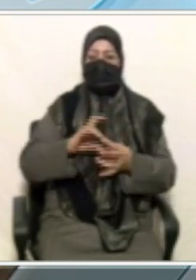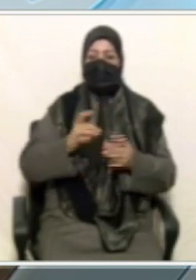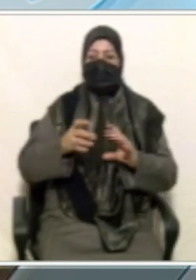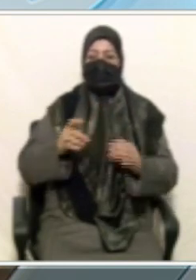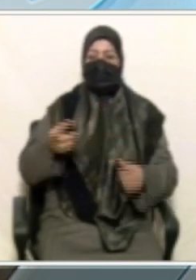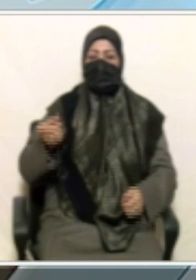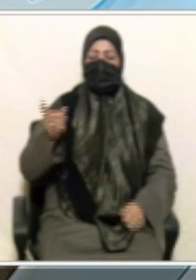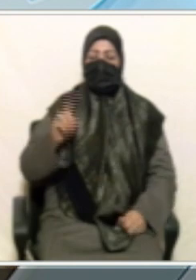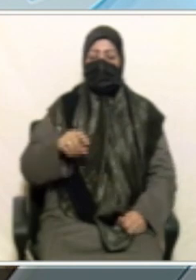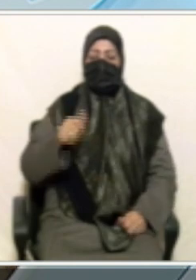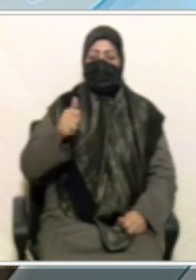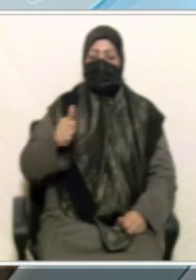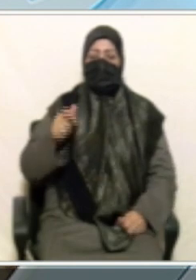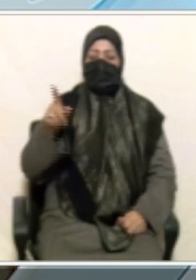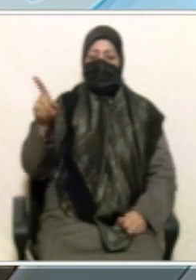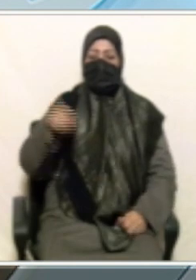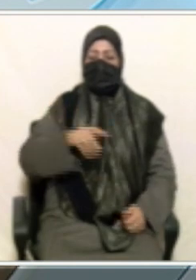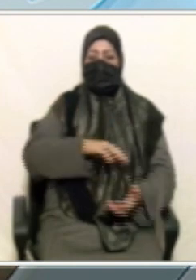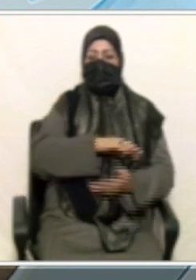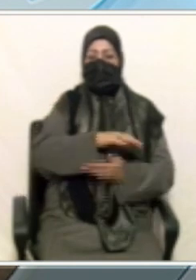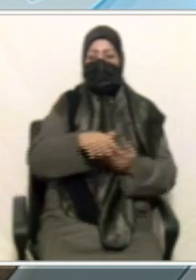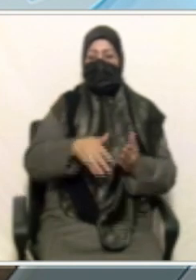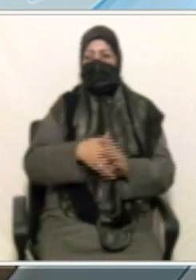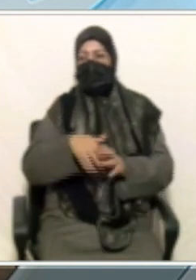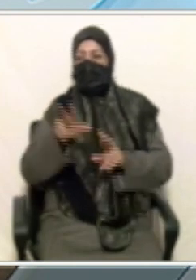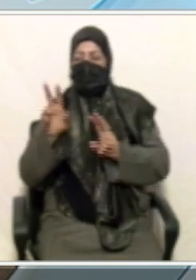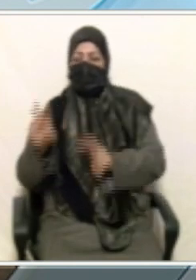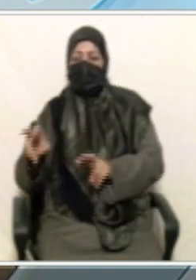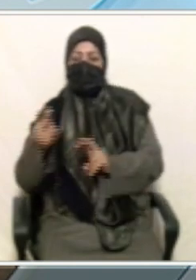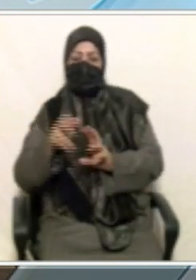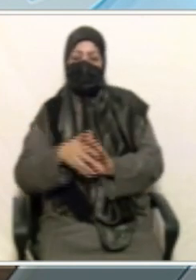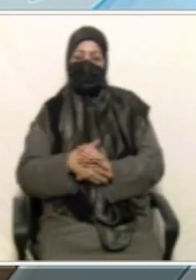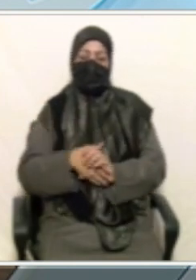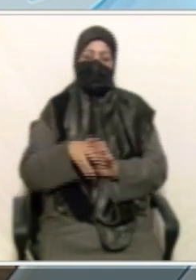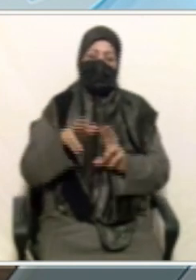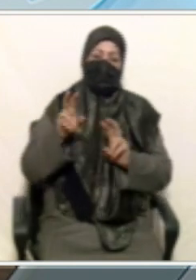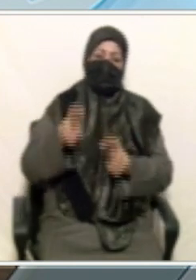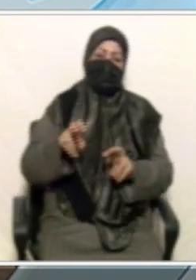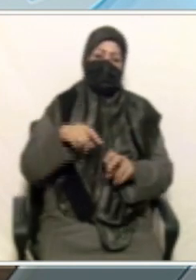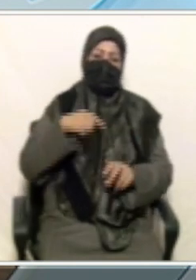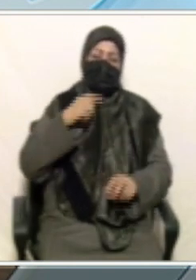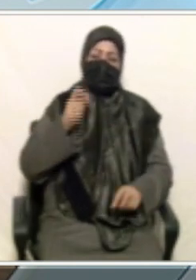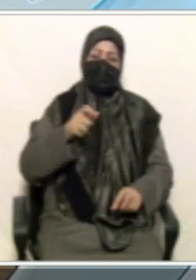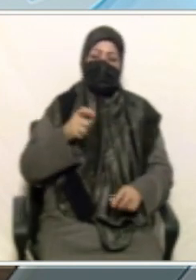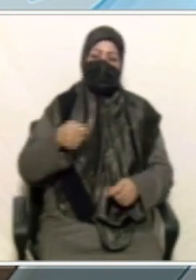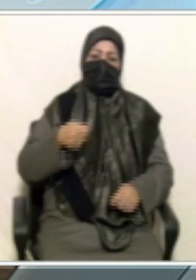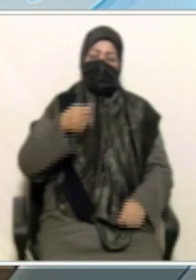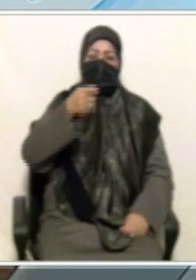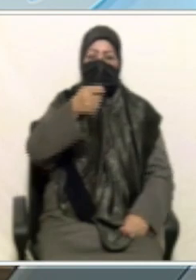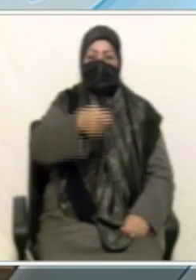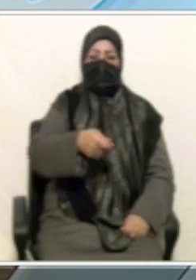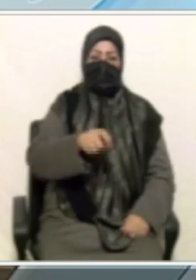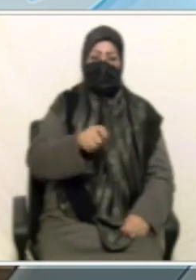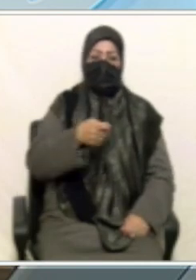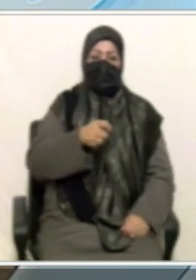شنو. قعدت فيها لكن في الأخير وجدت بنسلمها. قالوا إذا بدك تسد العجز هدايا.